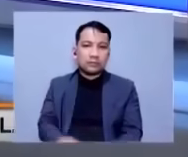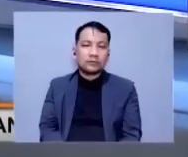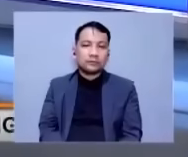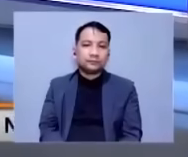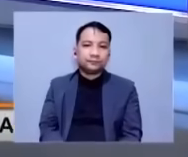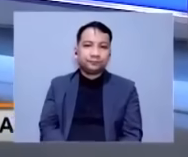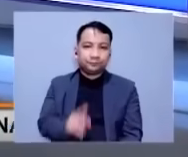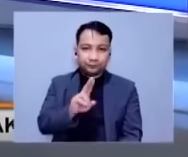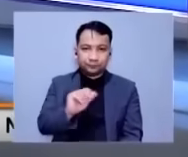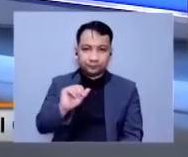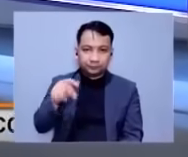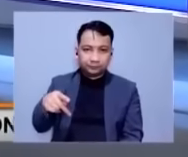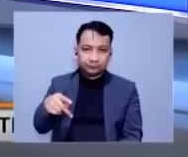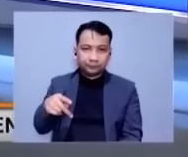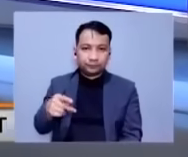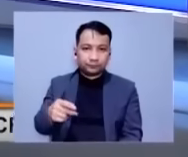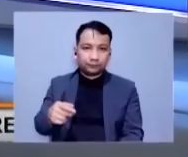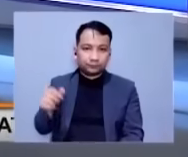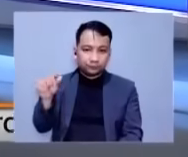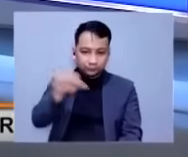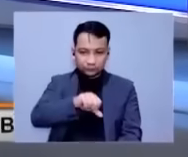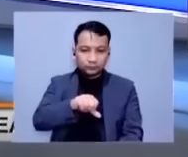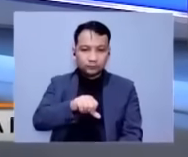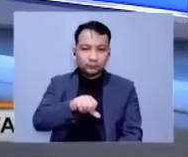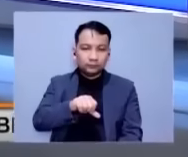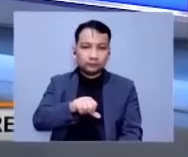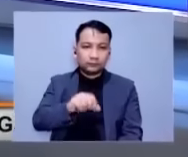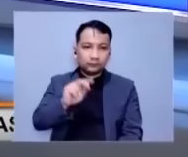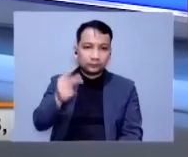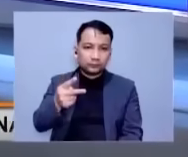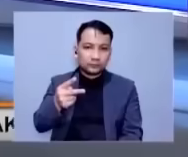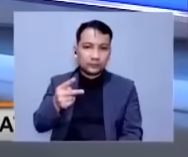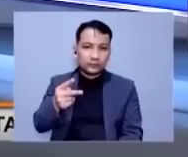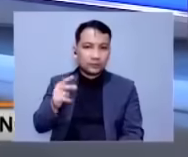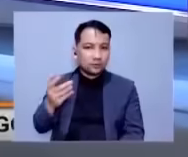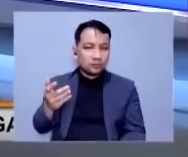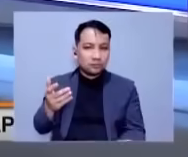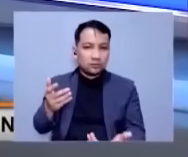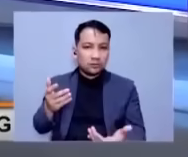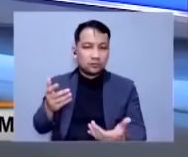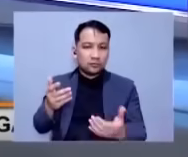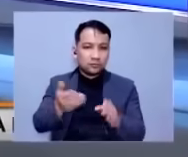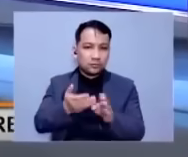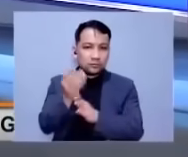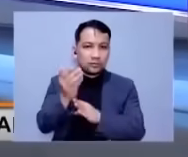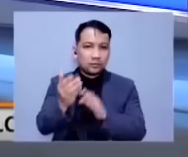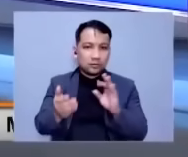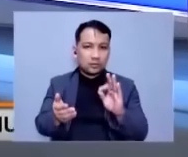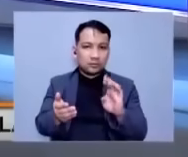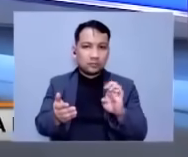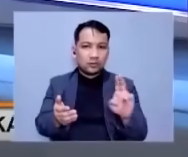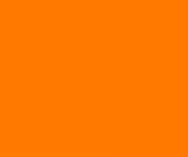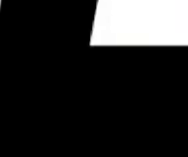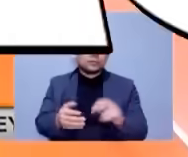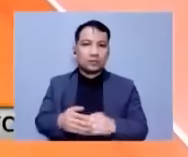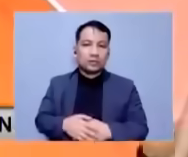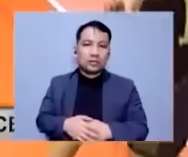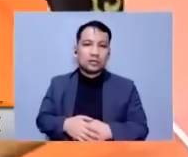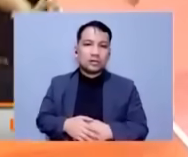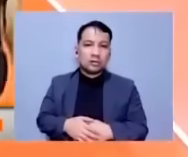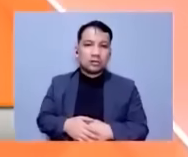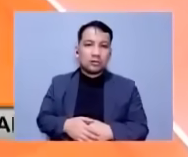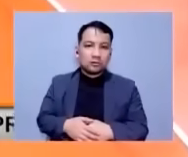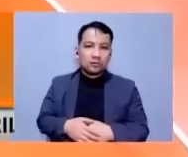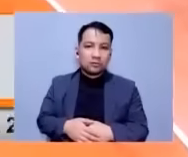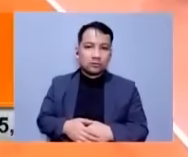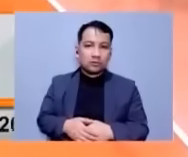naman, tinapos ng NU Lady Bulldogs ang kanilang second round nang walang talo pagkatapos si straight sets ang FU Lady Tamarals. Dahil dito na secure ng